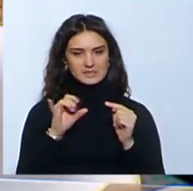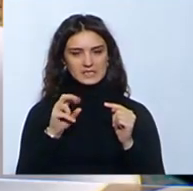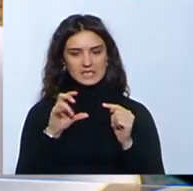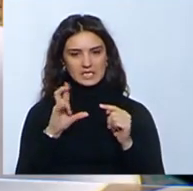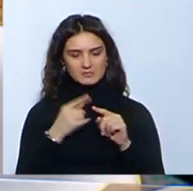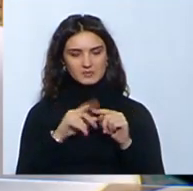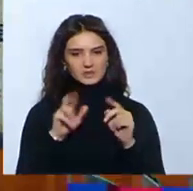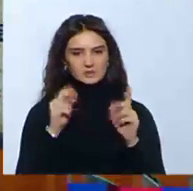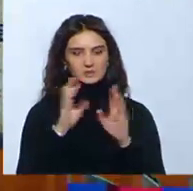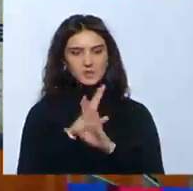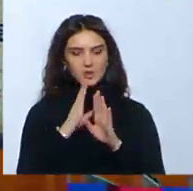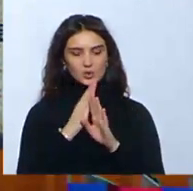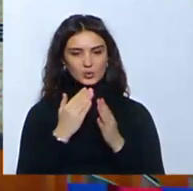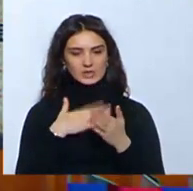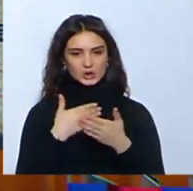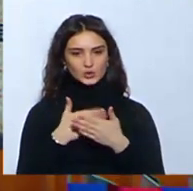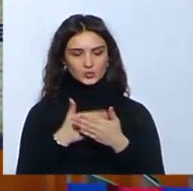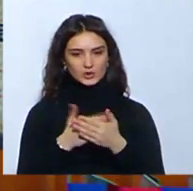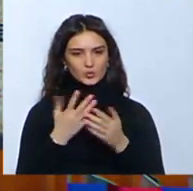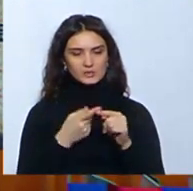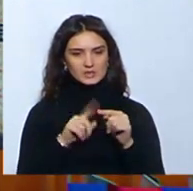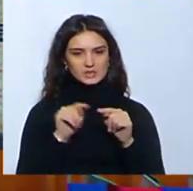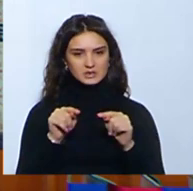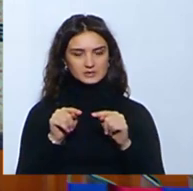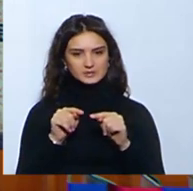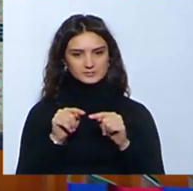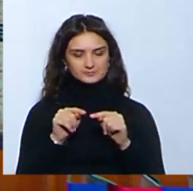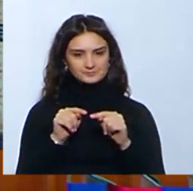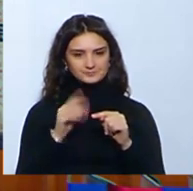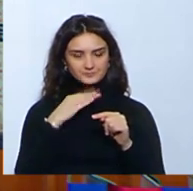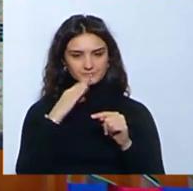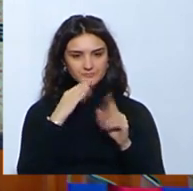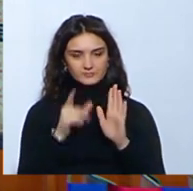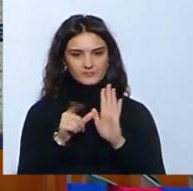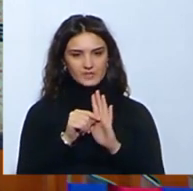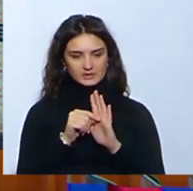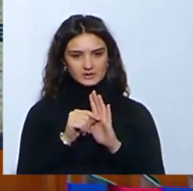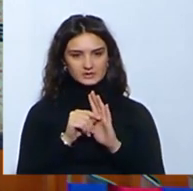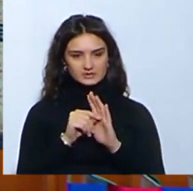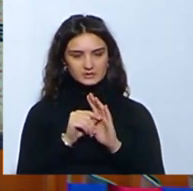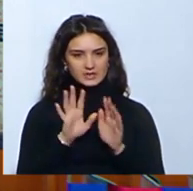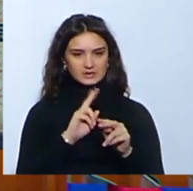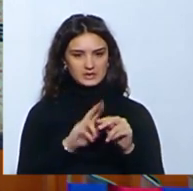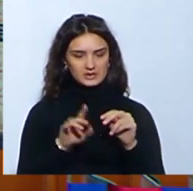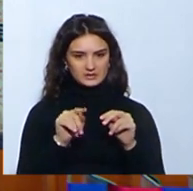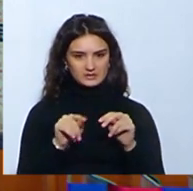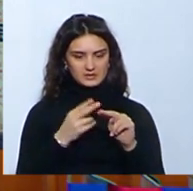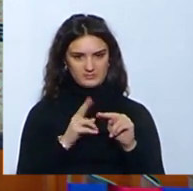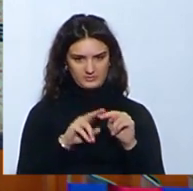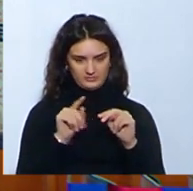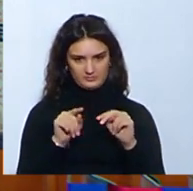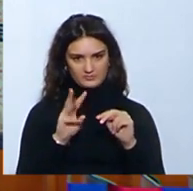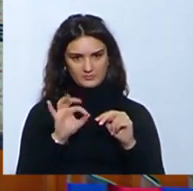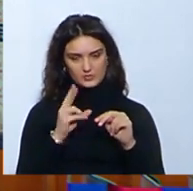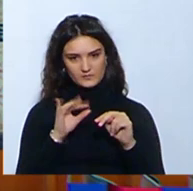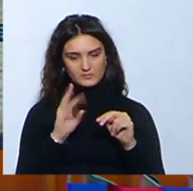და ბიოლოგიურად აქტიური ნივთიერებებით, რომელიც გამოშრობის პროცესში წყალთან ერთად არ აქროვდა და არ დაიკარგა. ამიტომ